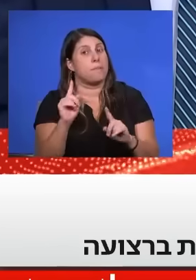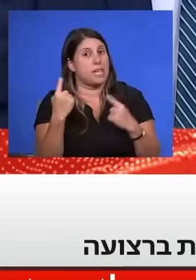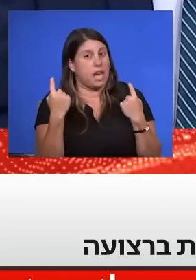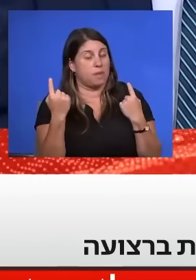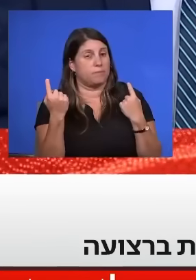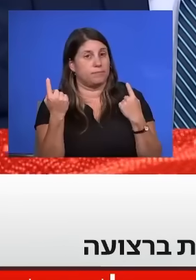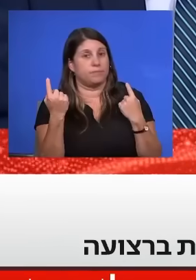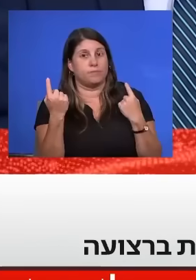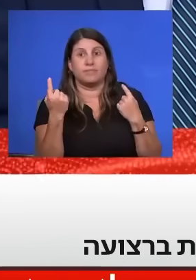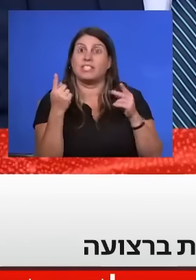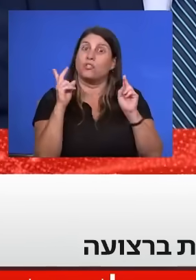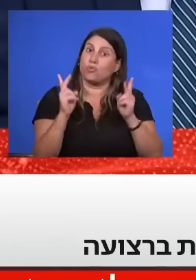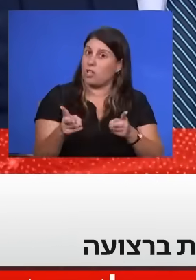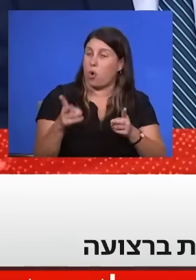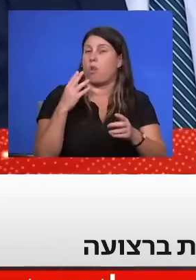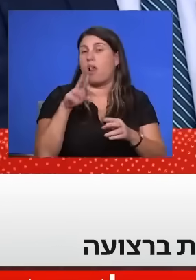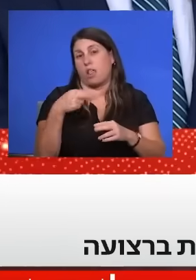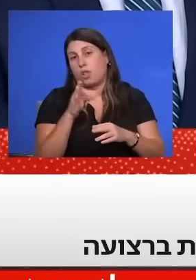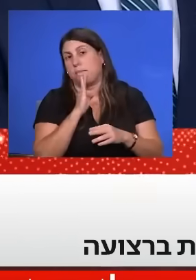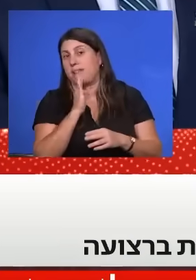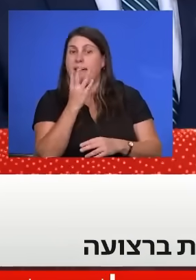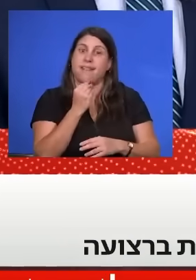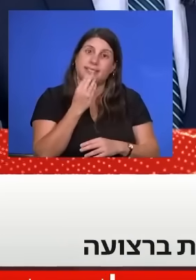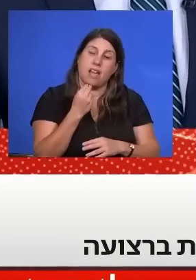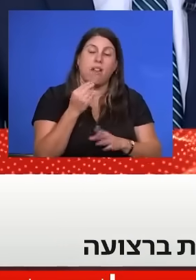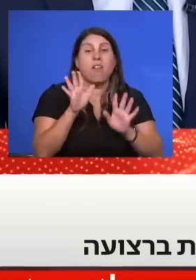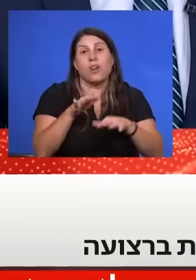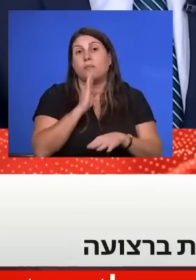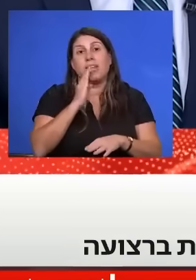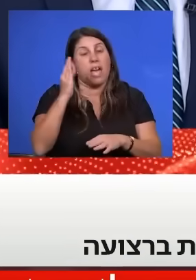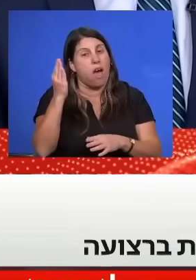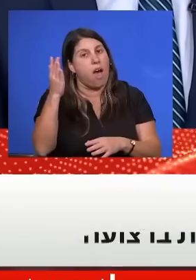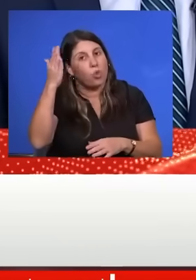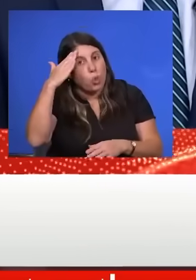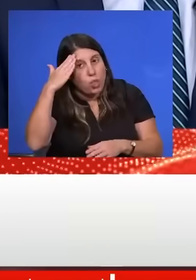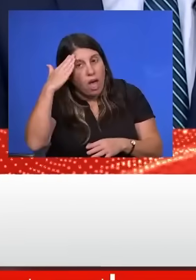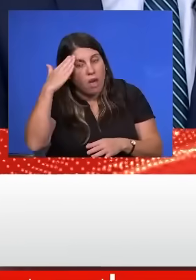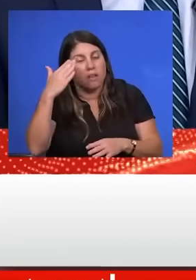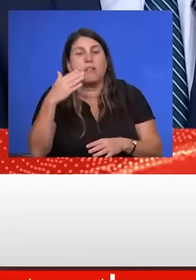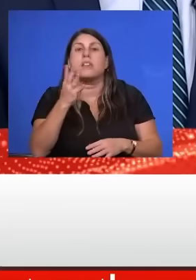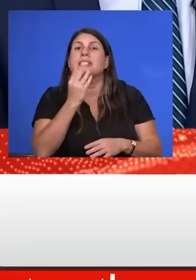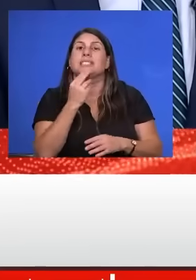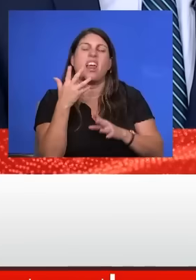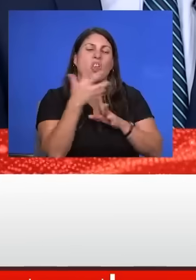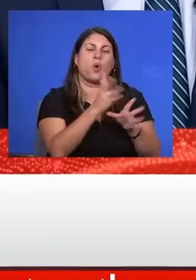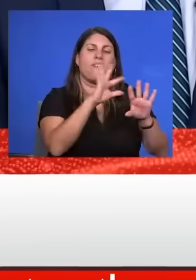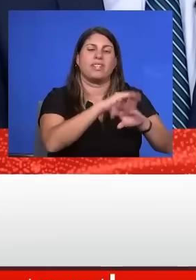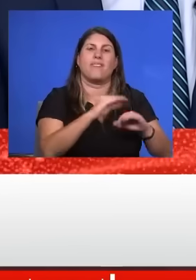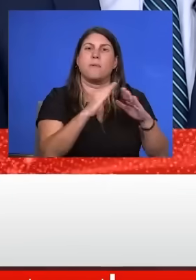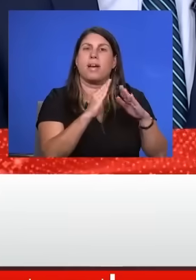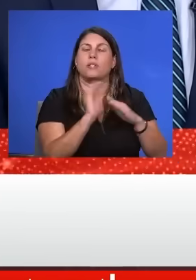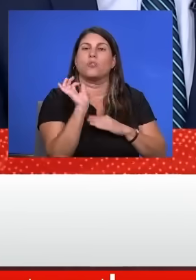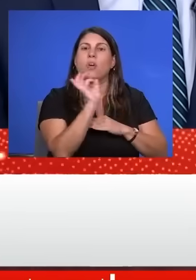שיכול להסב בעיה לישראל, לפחות בעיה תודעתית, כאשר ישראל תוקפת הערב את ביתו של